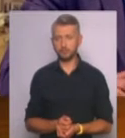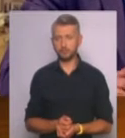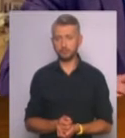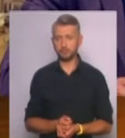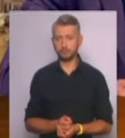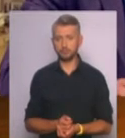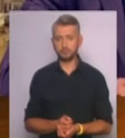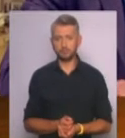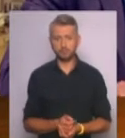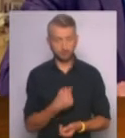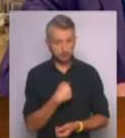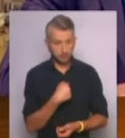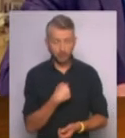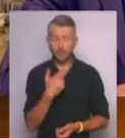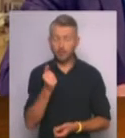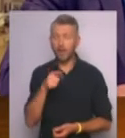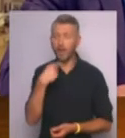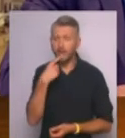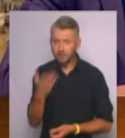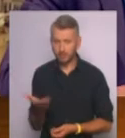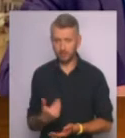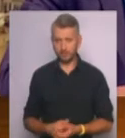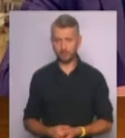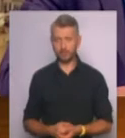Доброго дня, так, вас кажіть, не чутно. Кажіть, ви в ефірі вже.